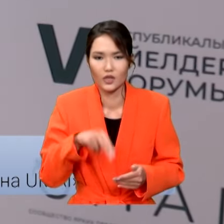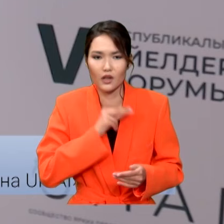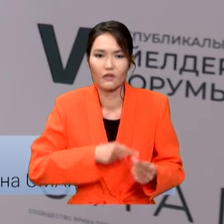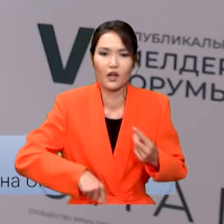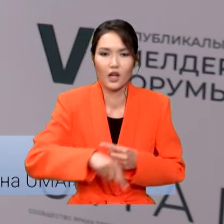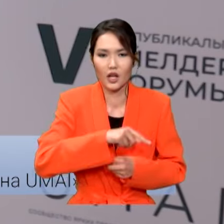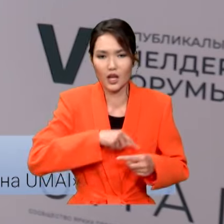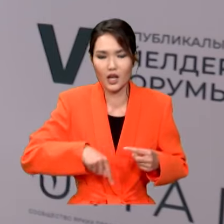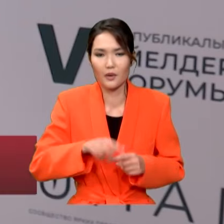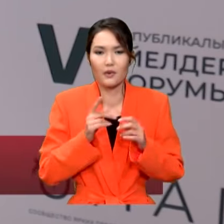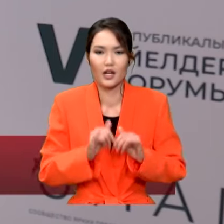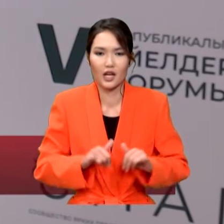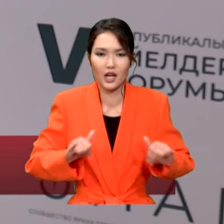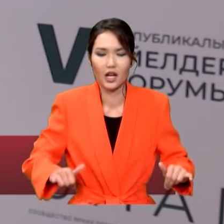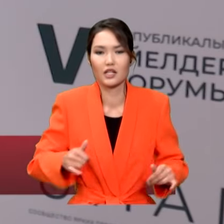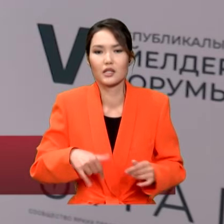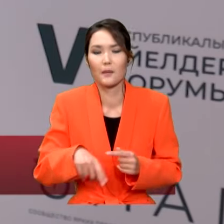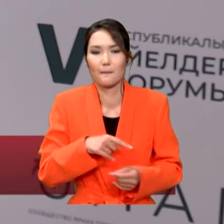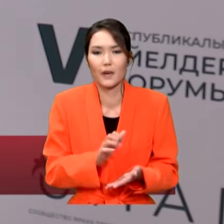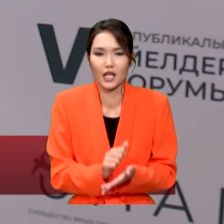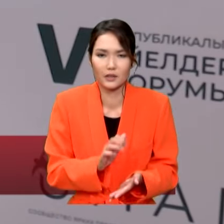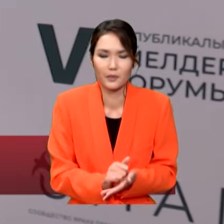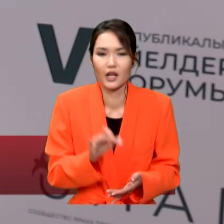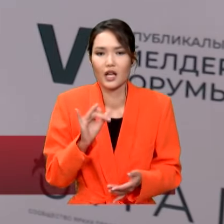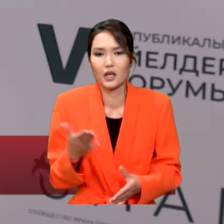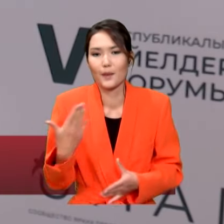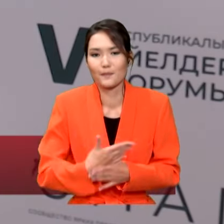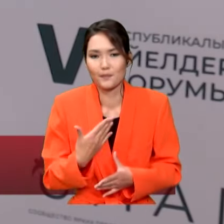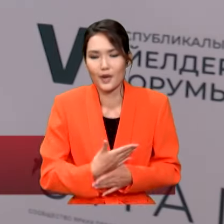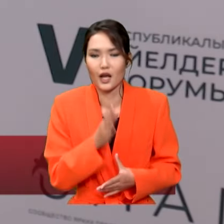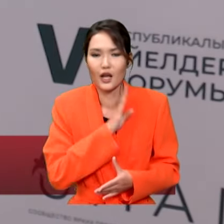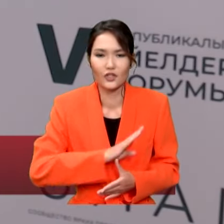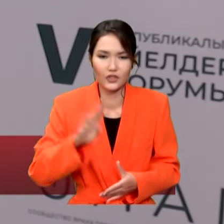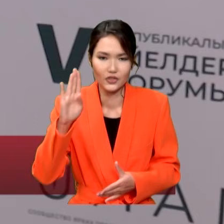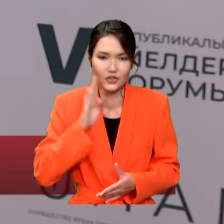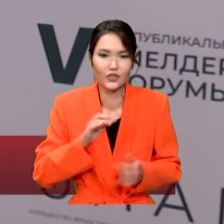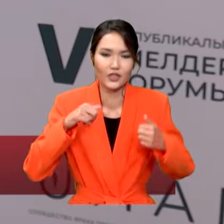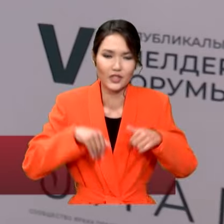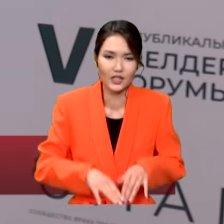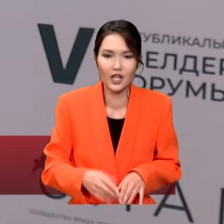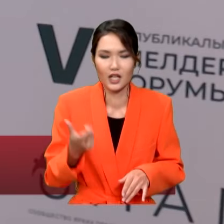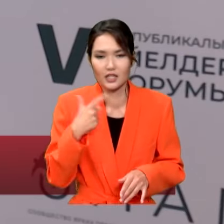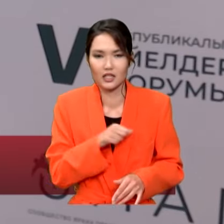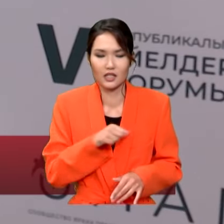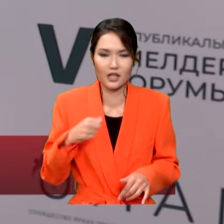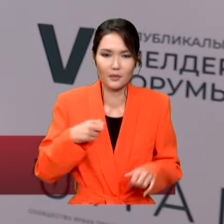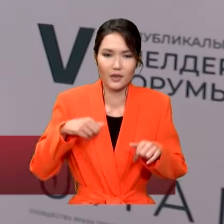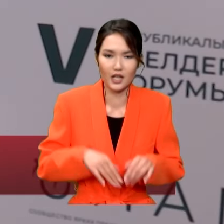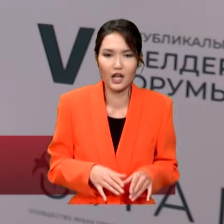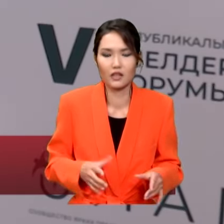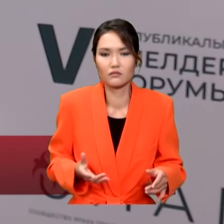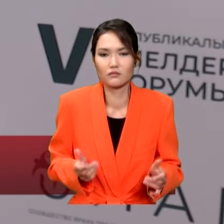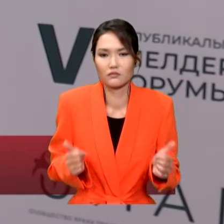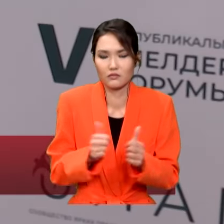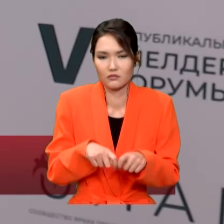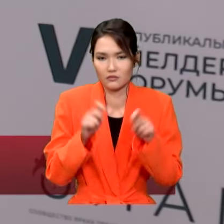бизнес, на развитие дел предпринимательниц. А также мы помогаем женщинам, которые решили самореализоваться, уйти с найма, открыть